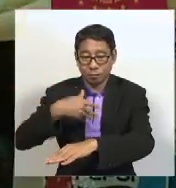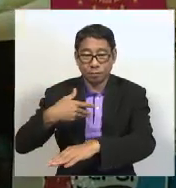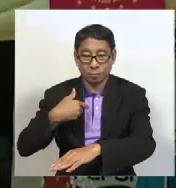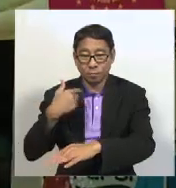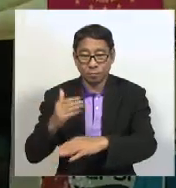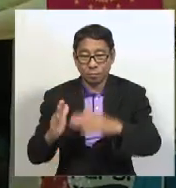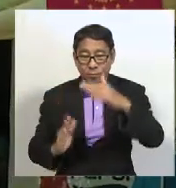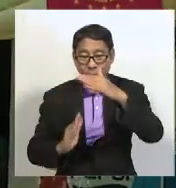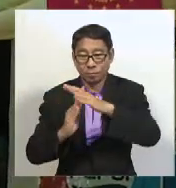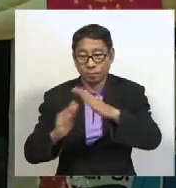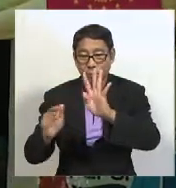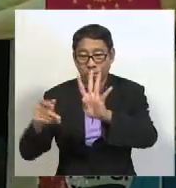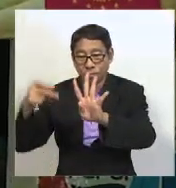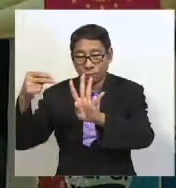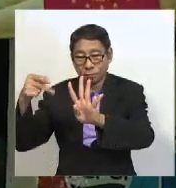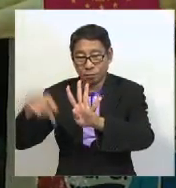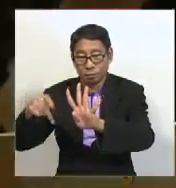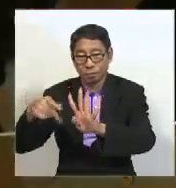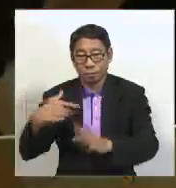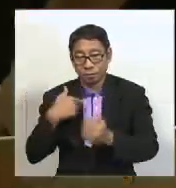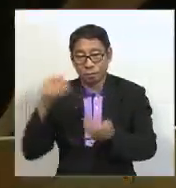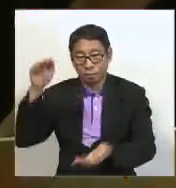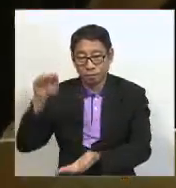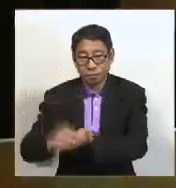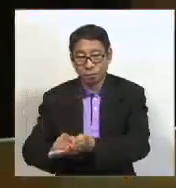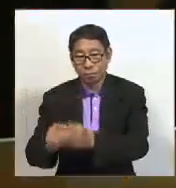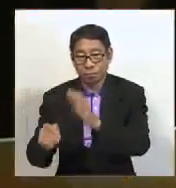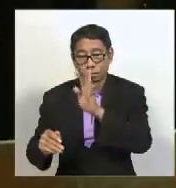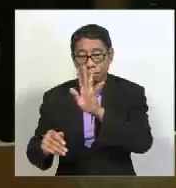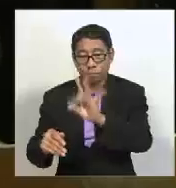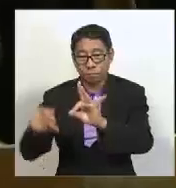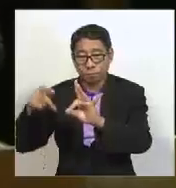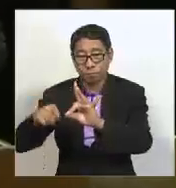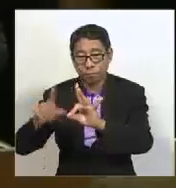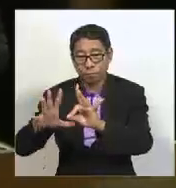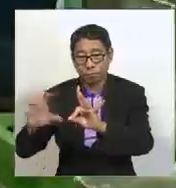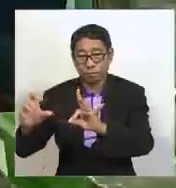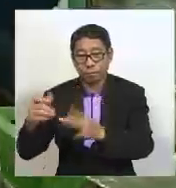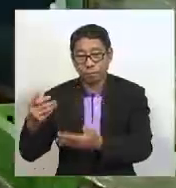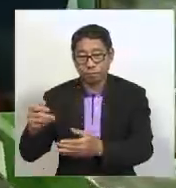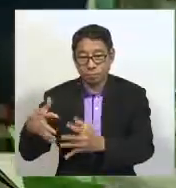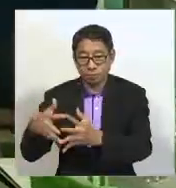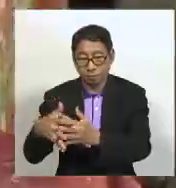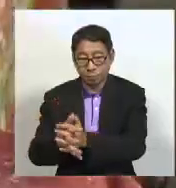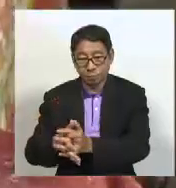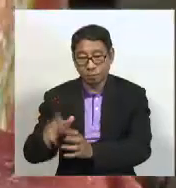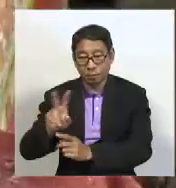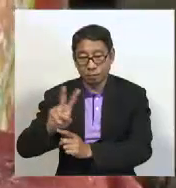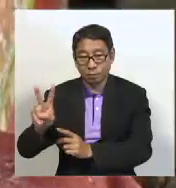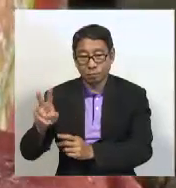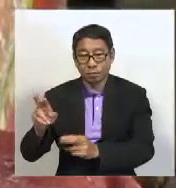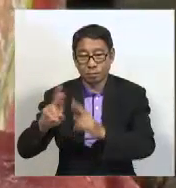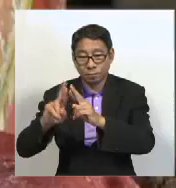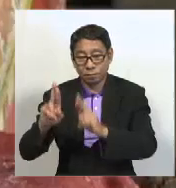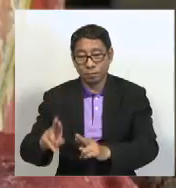ต่จะไม่เกิน 4,000 บาทนะคะโดยรวมแล้วก็จะไม่เกิน 8,500 บาทโดยสามารถเติมเงินเพื่อใช้จ่ายผ่านกระเป๋าใบที่2ได้ทั้งร้านชิ